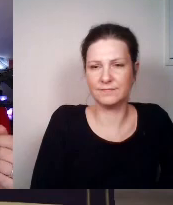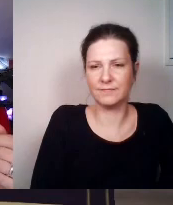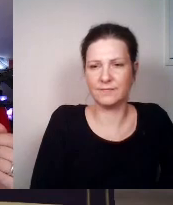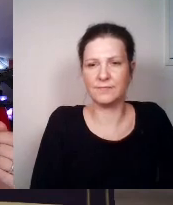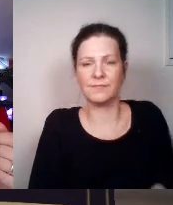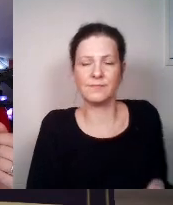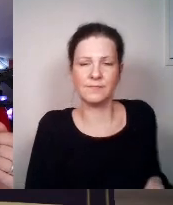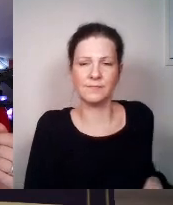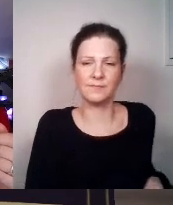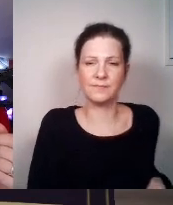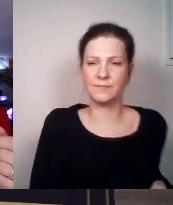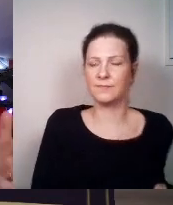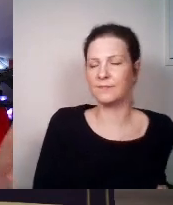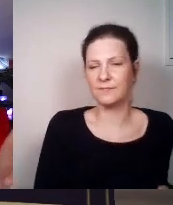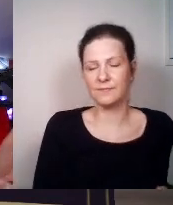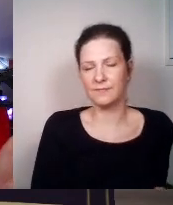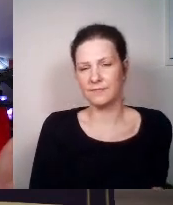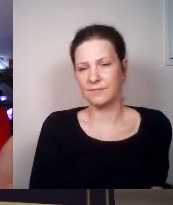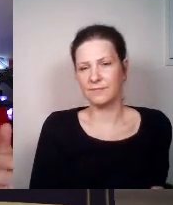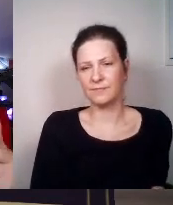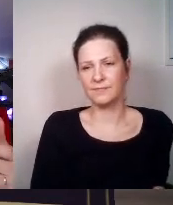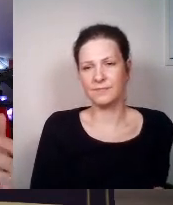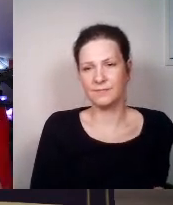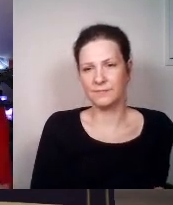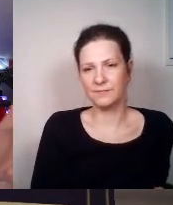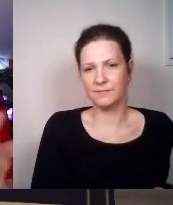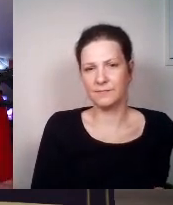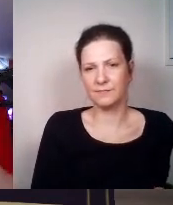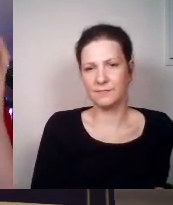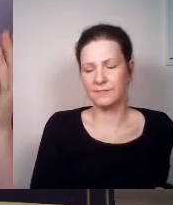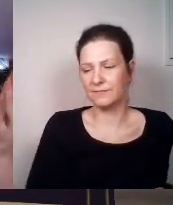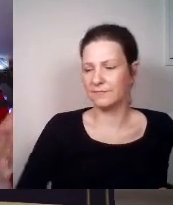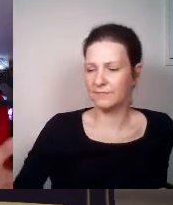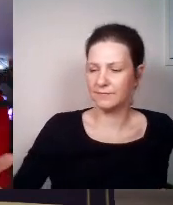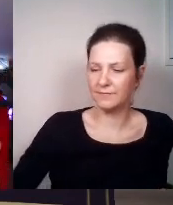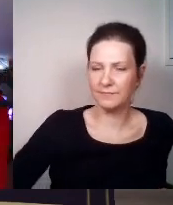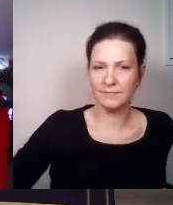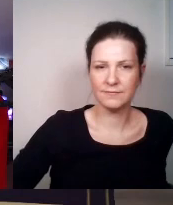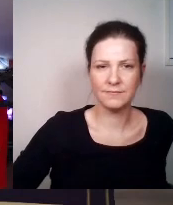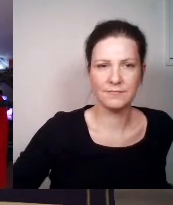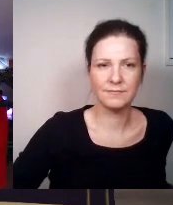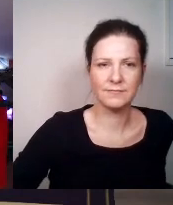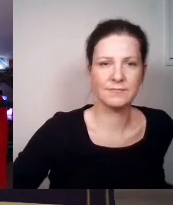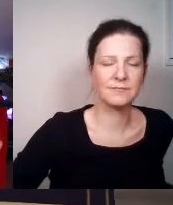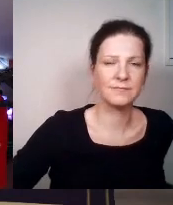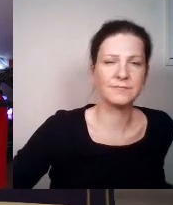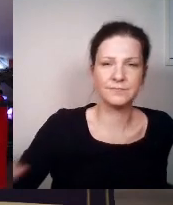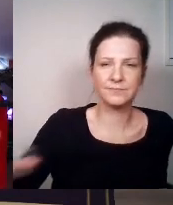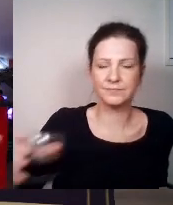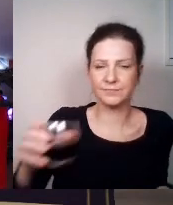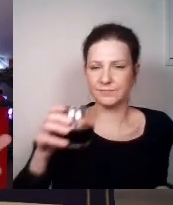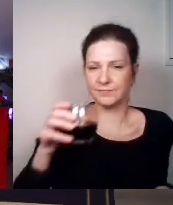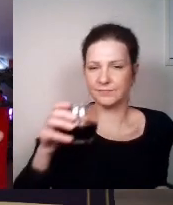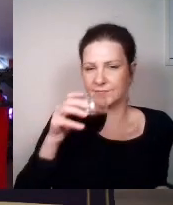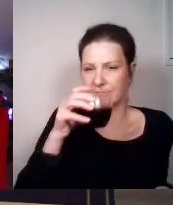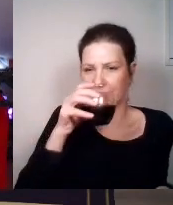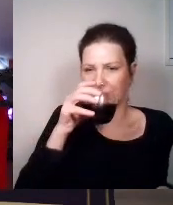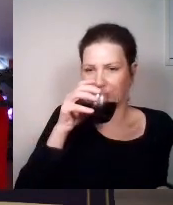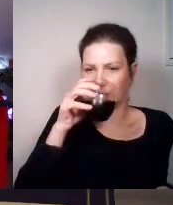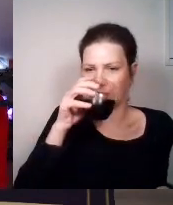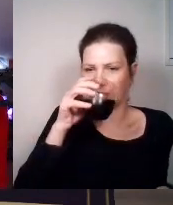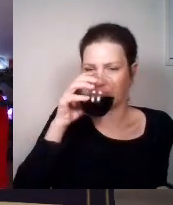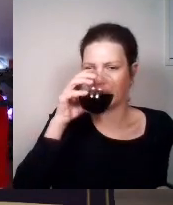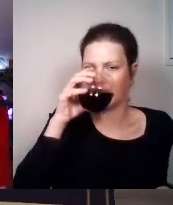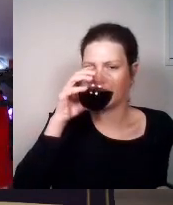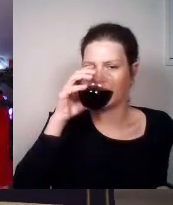waren eingefercht und so eng zusammen, aber das wurde natürlich, oder was heißt natürlich, das wurde dann halt nicht berichtet, dass dort etwas passiert